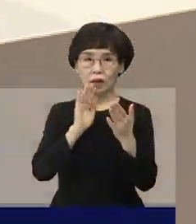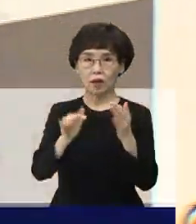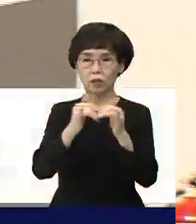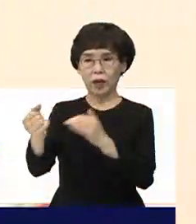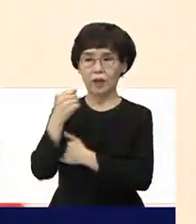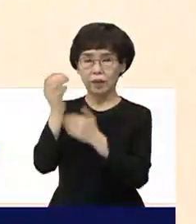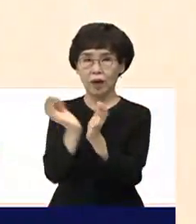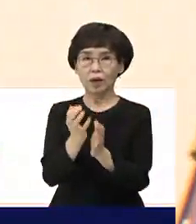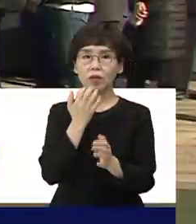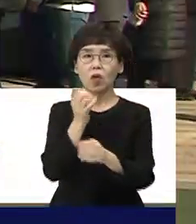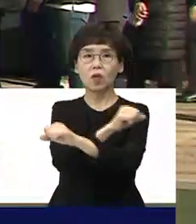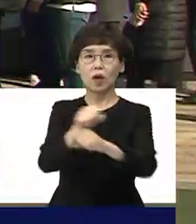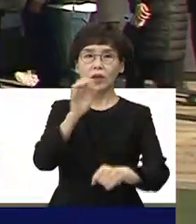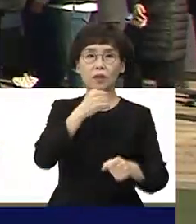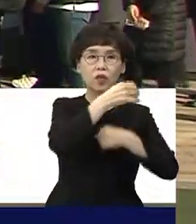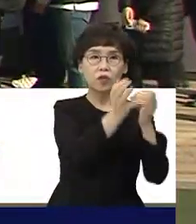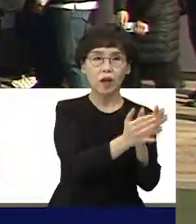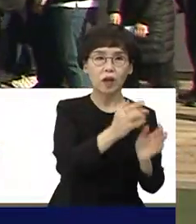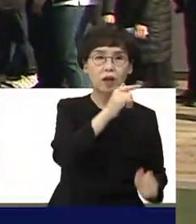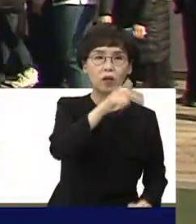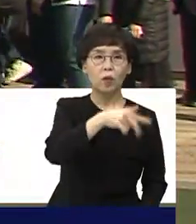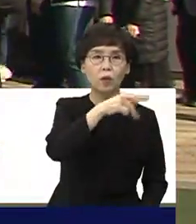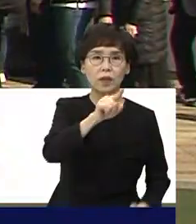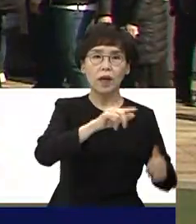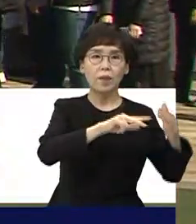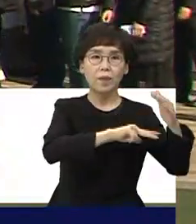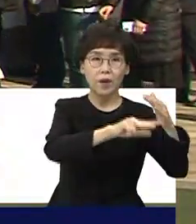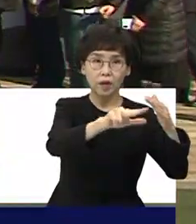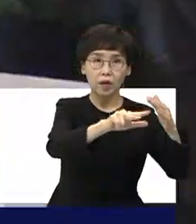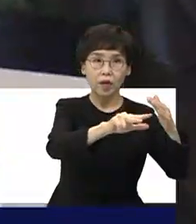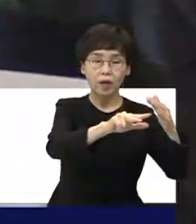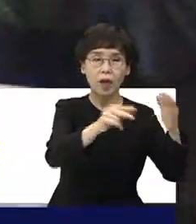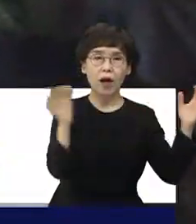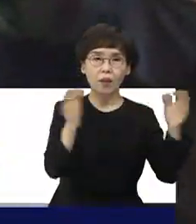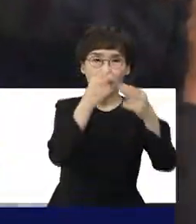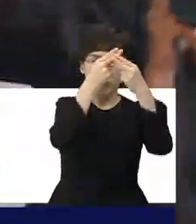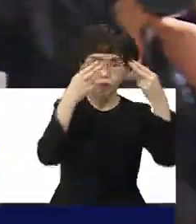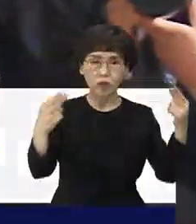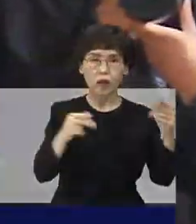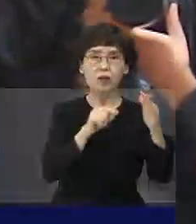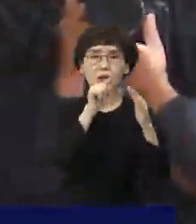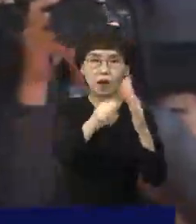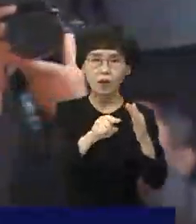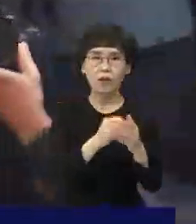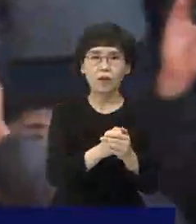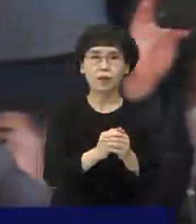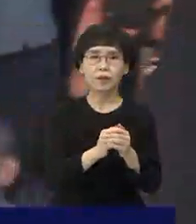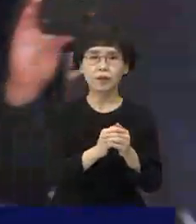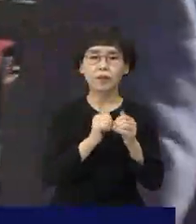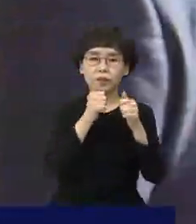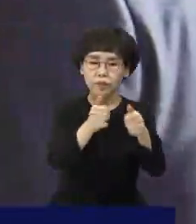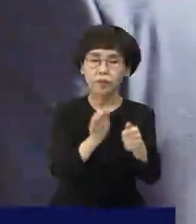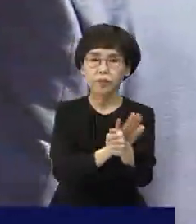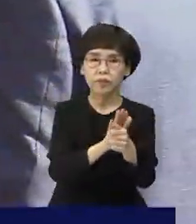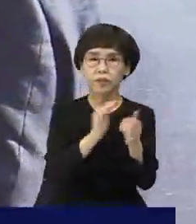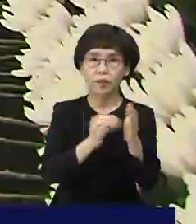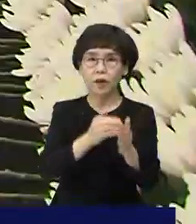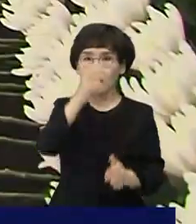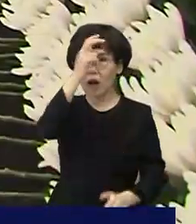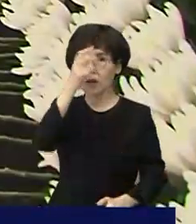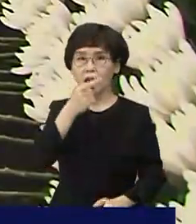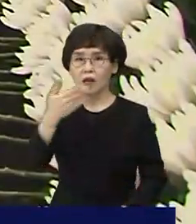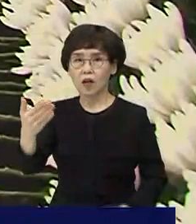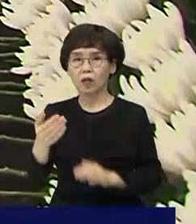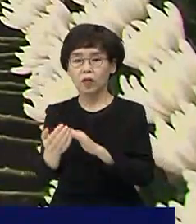국민의힘은 서울광장에, 민주당은 녹사평역에 마련된 합동분향소를 각각 찾아 조문했습니다. 경찰과 소방병력을